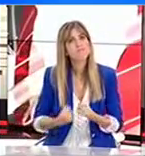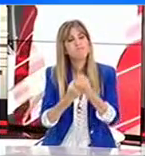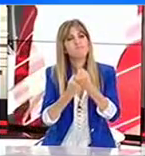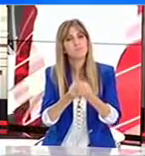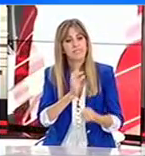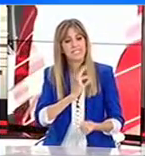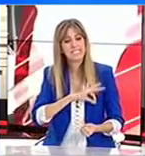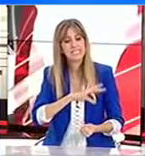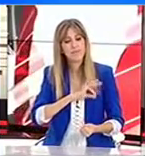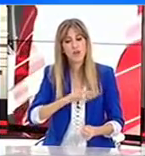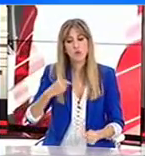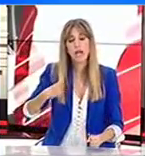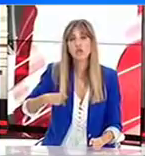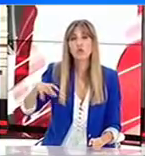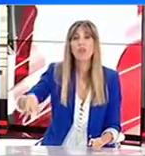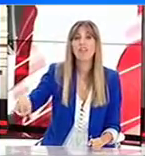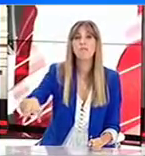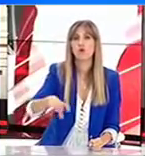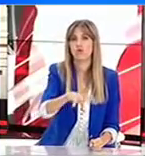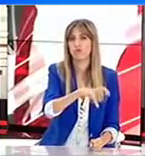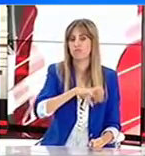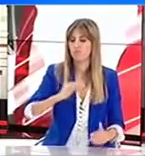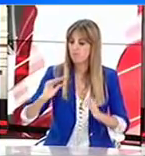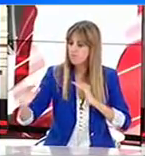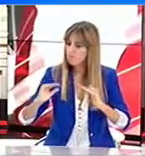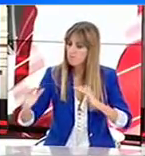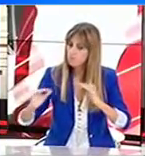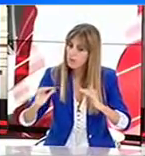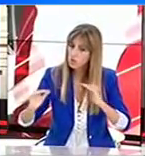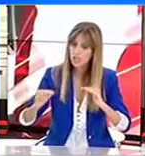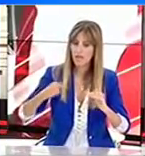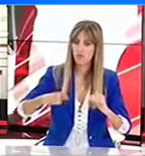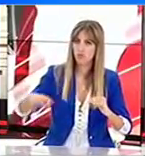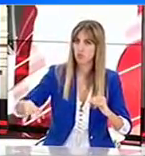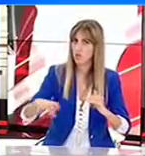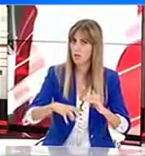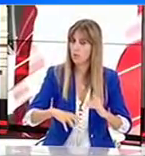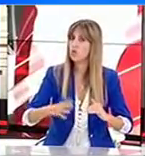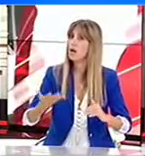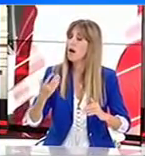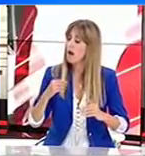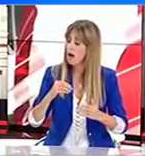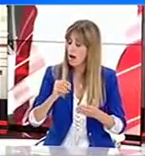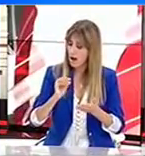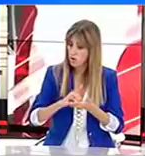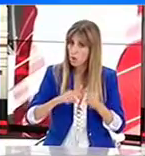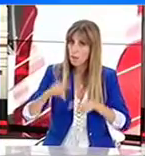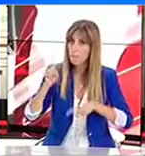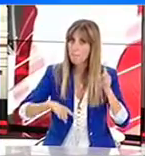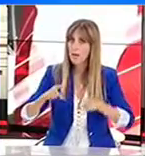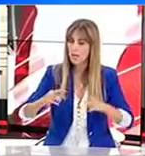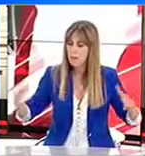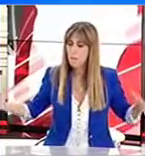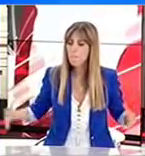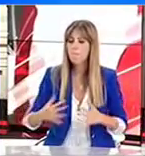της τοπικής κοινωνίας απέναντι σε μικρά και μεγάλα συμφέροντα. Έχουν δώσει μάχες για το περιβάλλον, για την